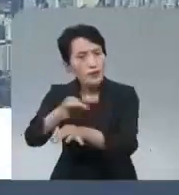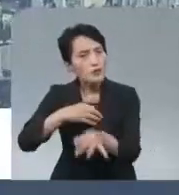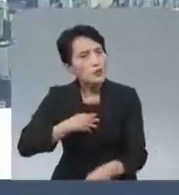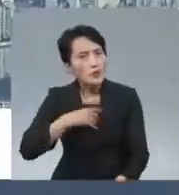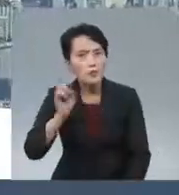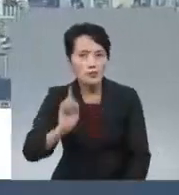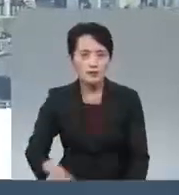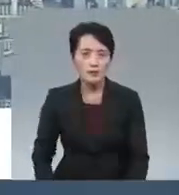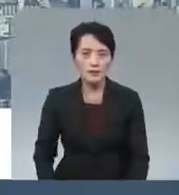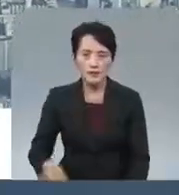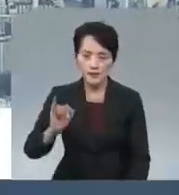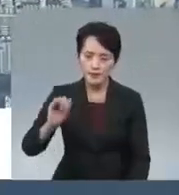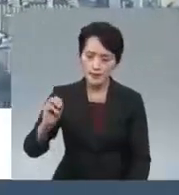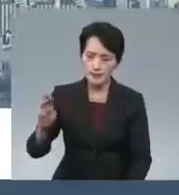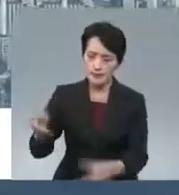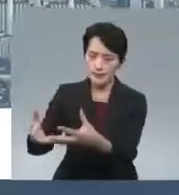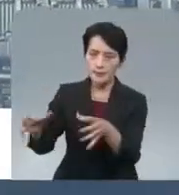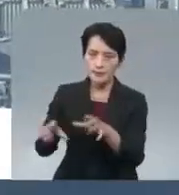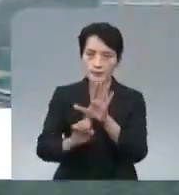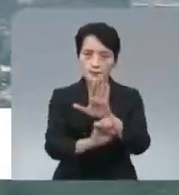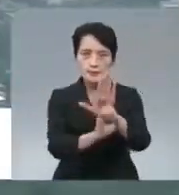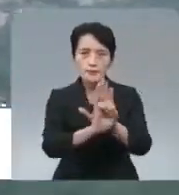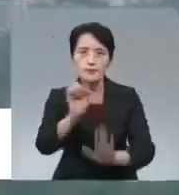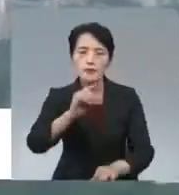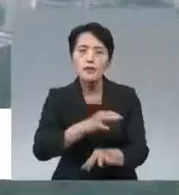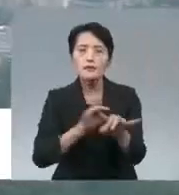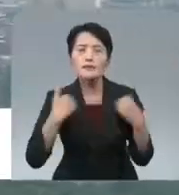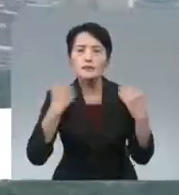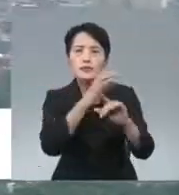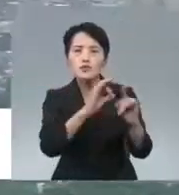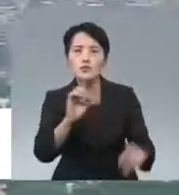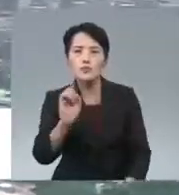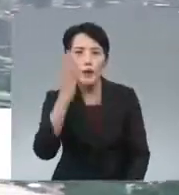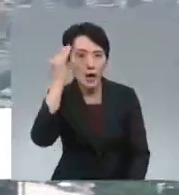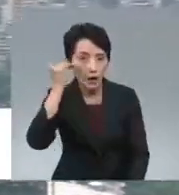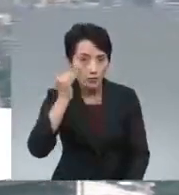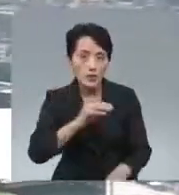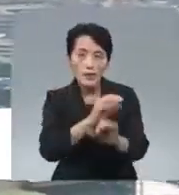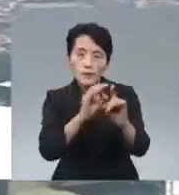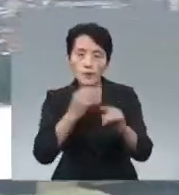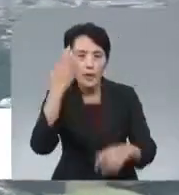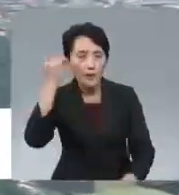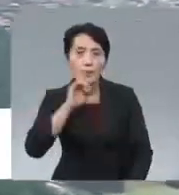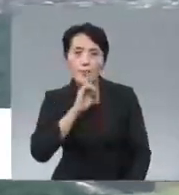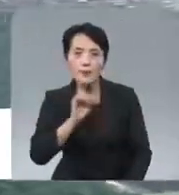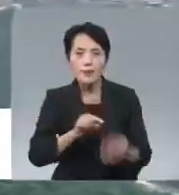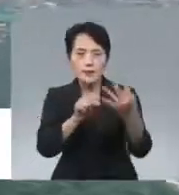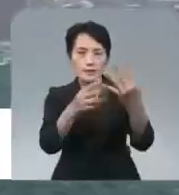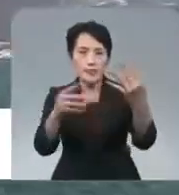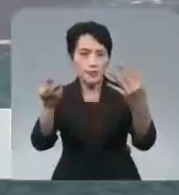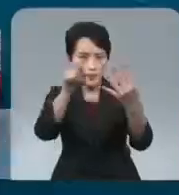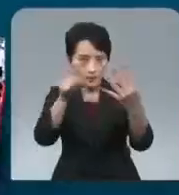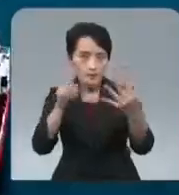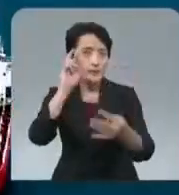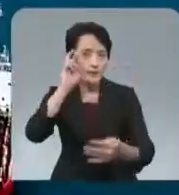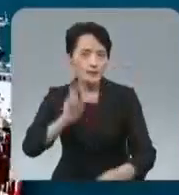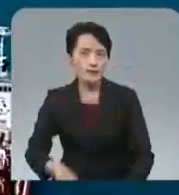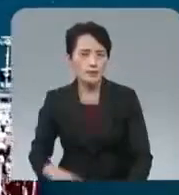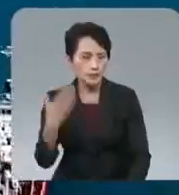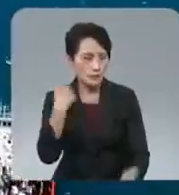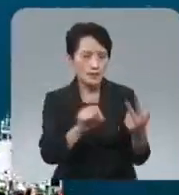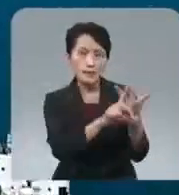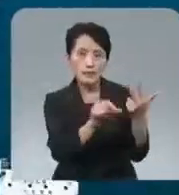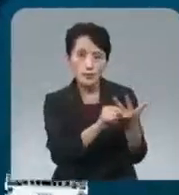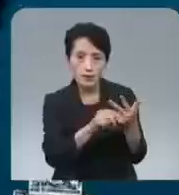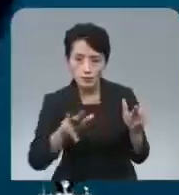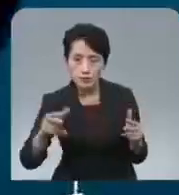международный валютный фонд оставил без изменения прогноз роста экономики республики кореи в 2021 году